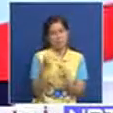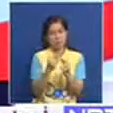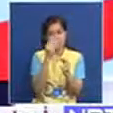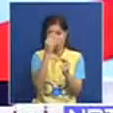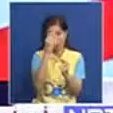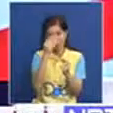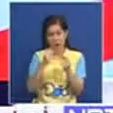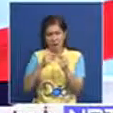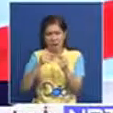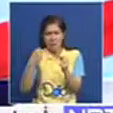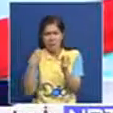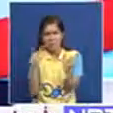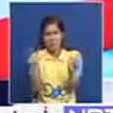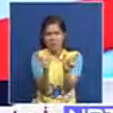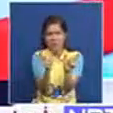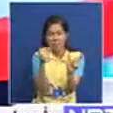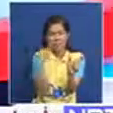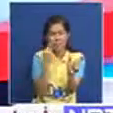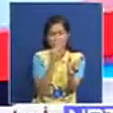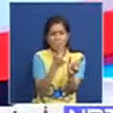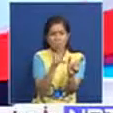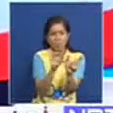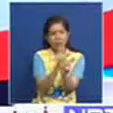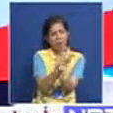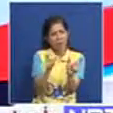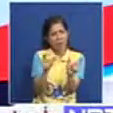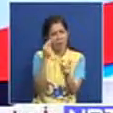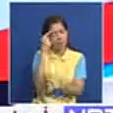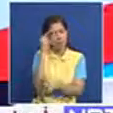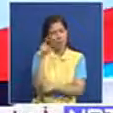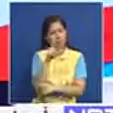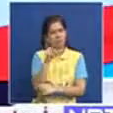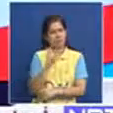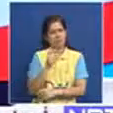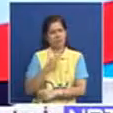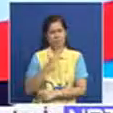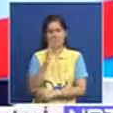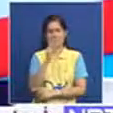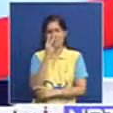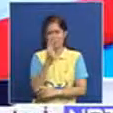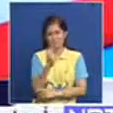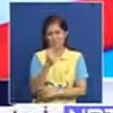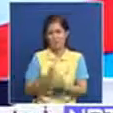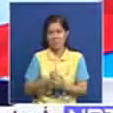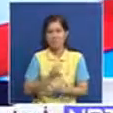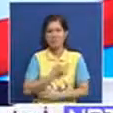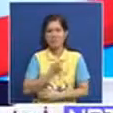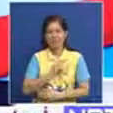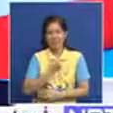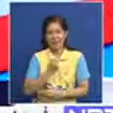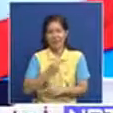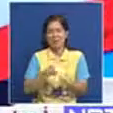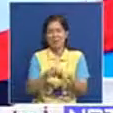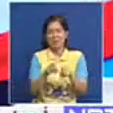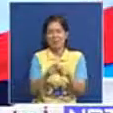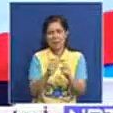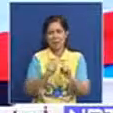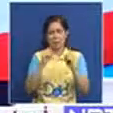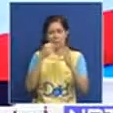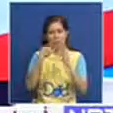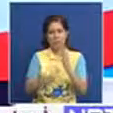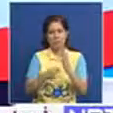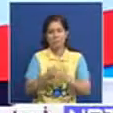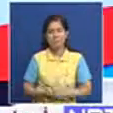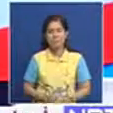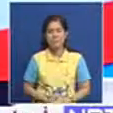ขท้าย3ตัวหลังเสร็จแล้วไปดูอ้าวเป็นของ3ตัวหน้าต้องตรวจดูให้ดีนะครับเคยดีใจเกอร์มาแล้วมาดูเรื่องของความพยาย